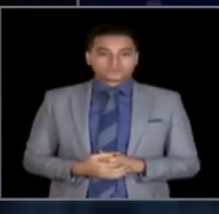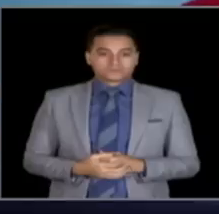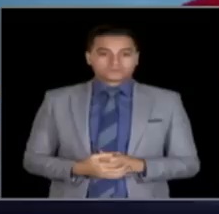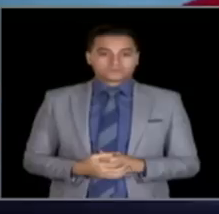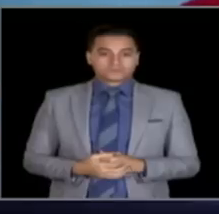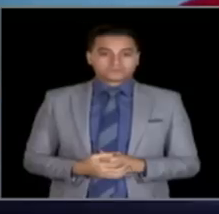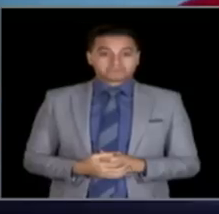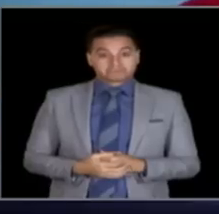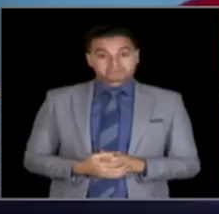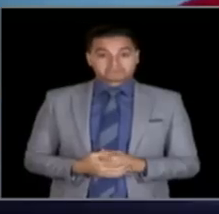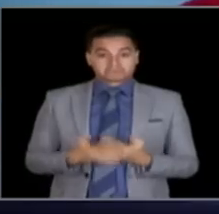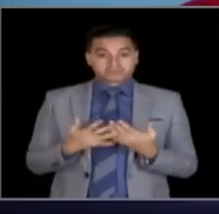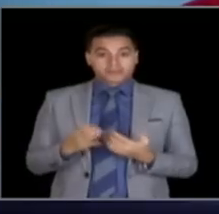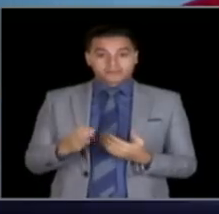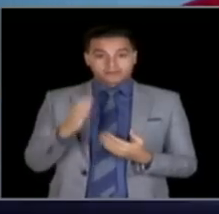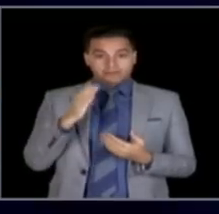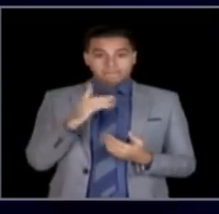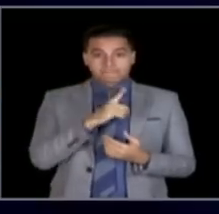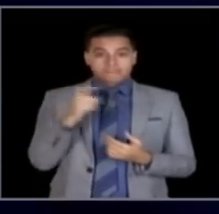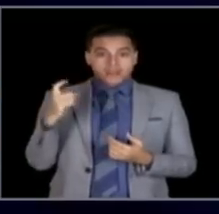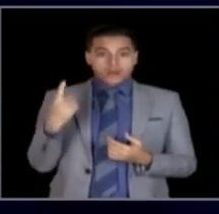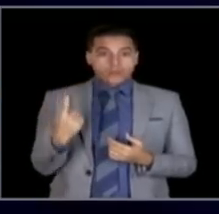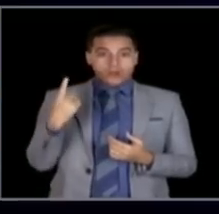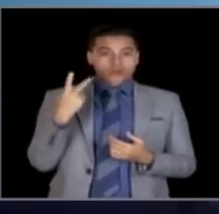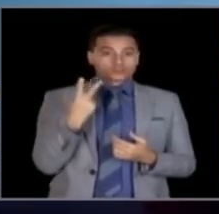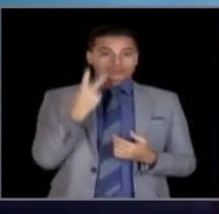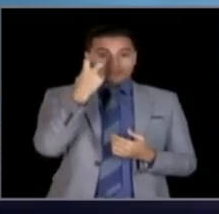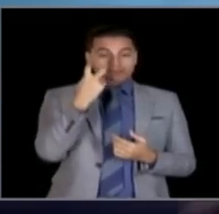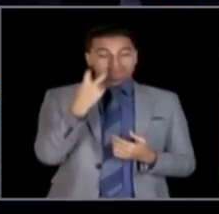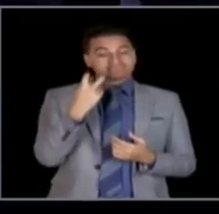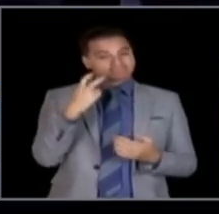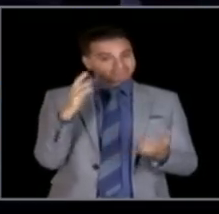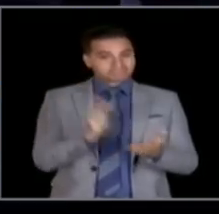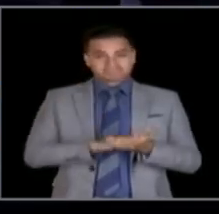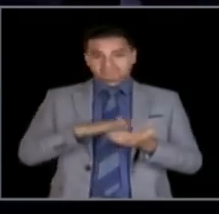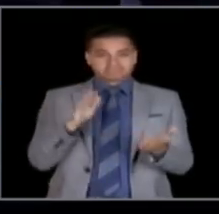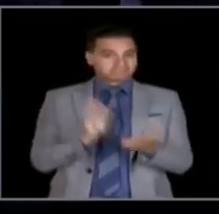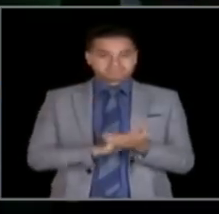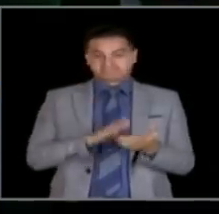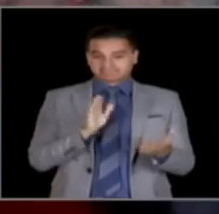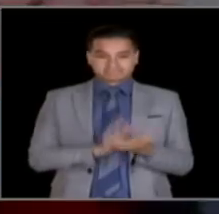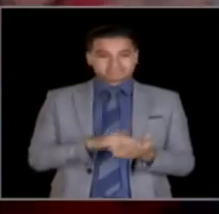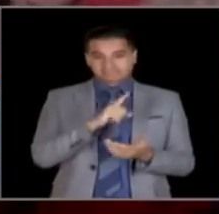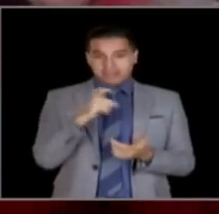ياه. إجابتك 171. إجابة صحيحة. برافو عليك.